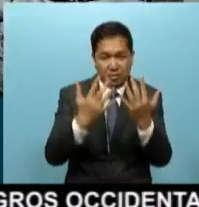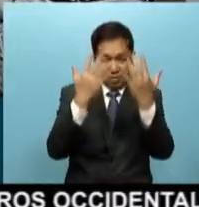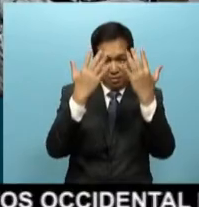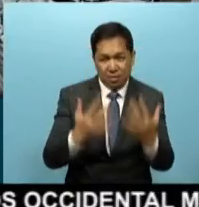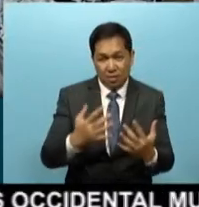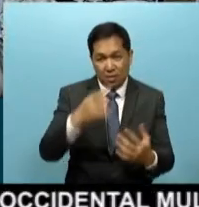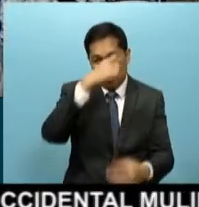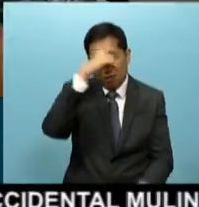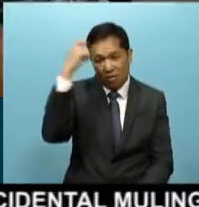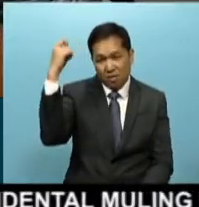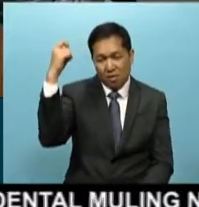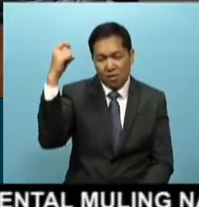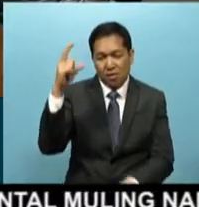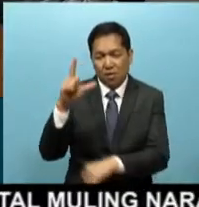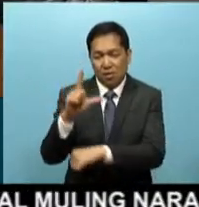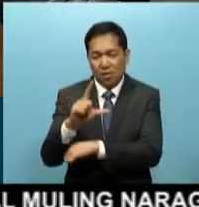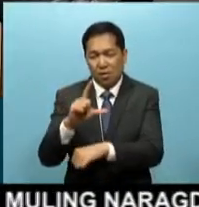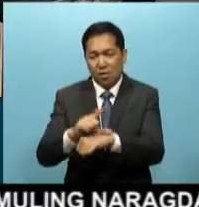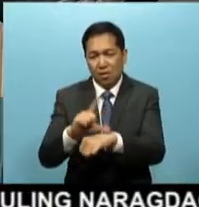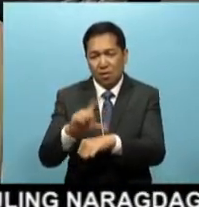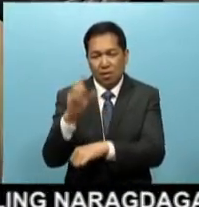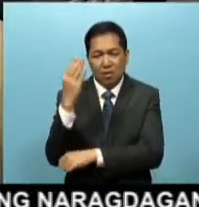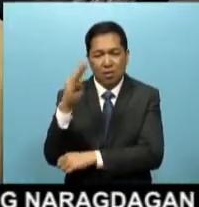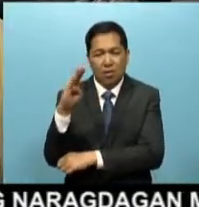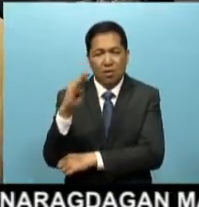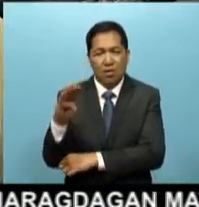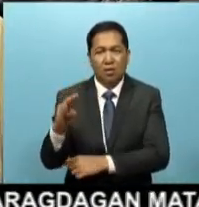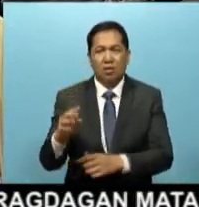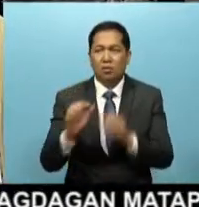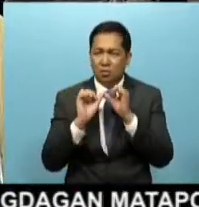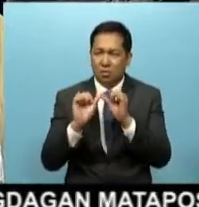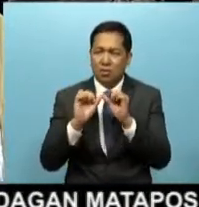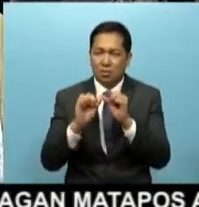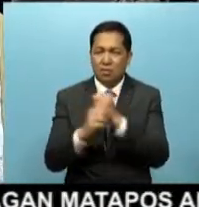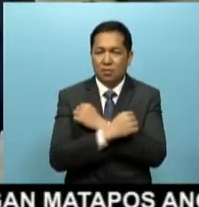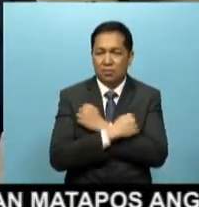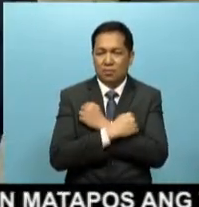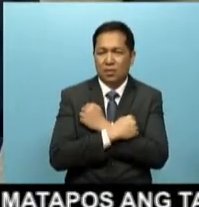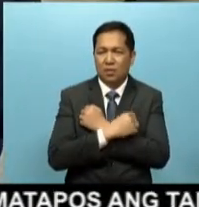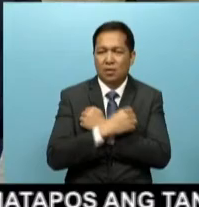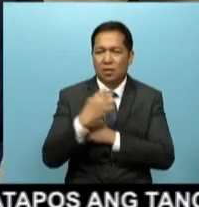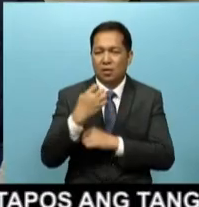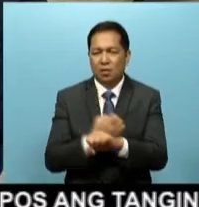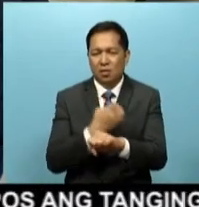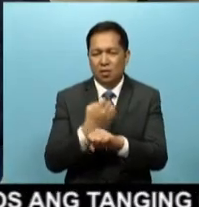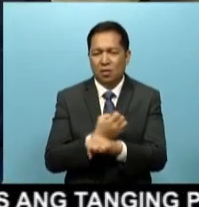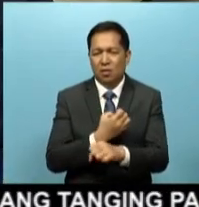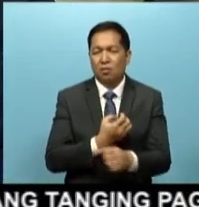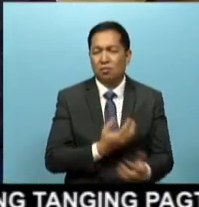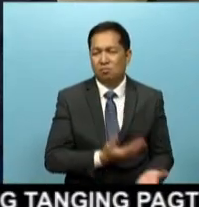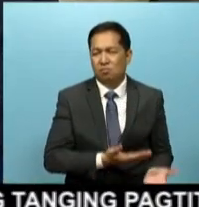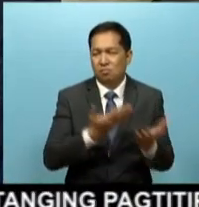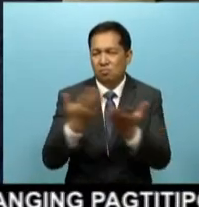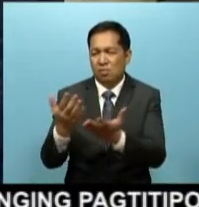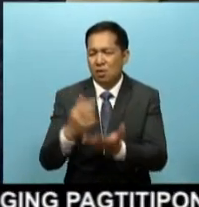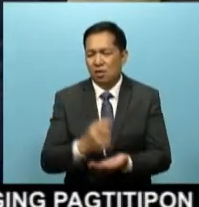of Barcelona demonstrated unwavering compassion and solidarity in aiding those in need. They are truly grateful to